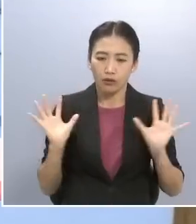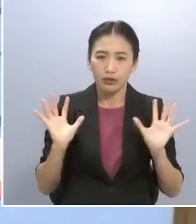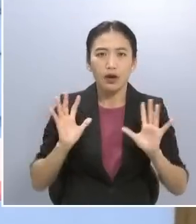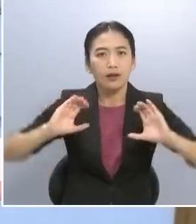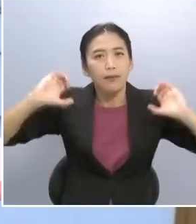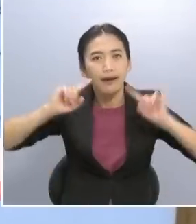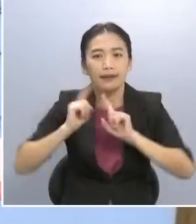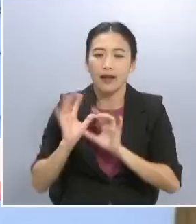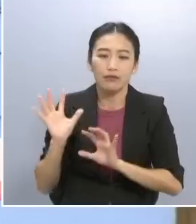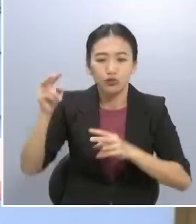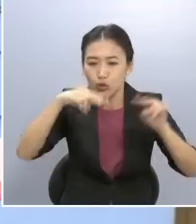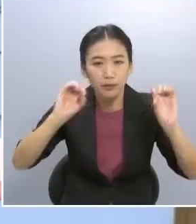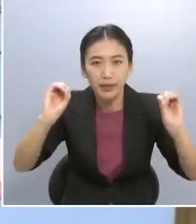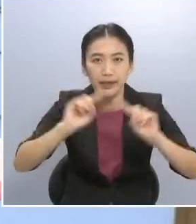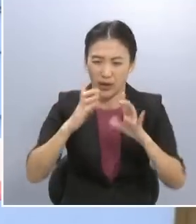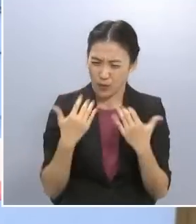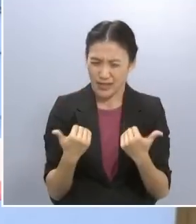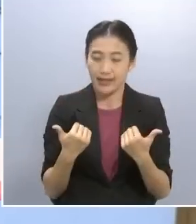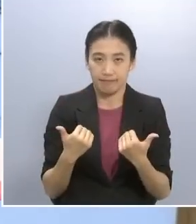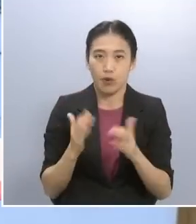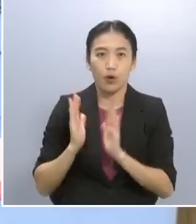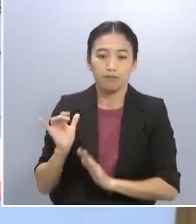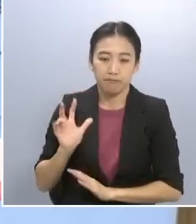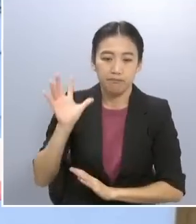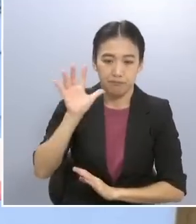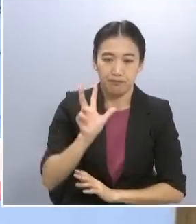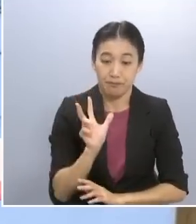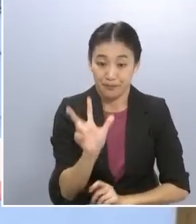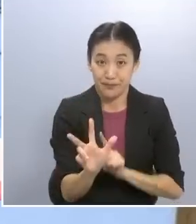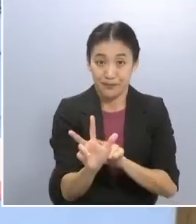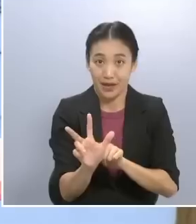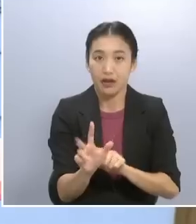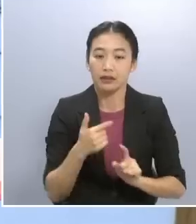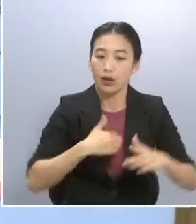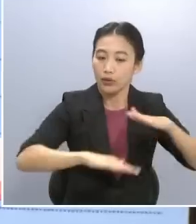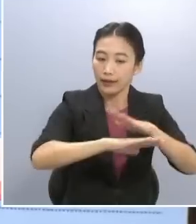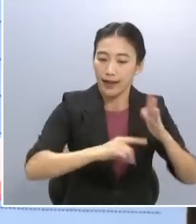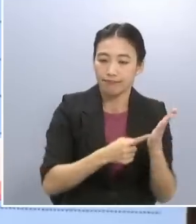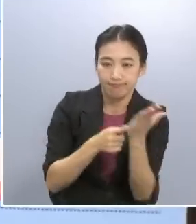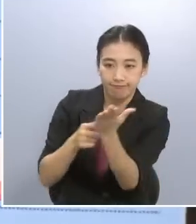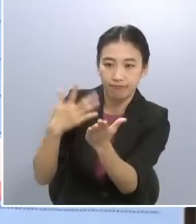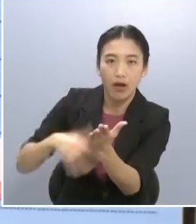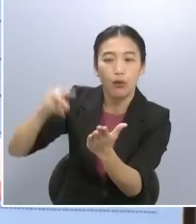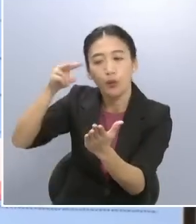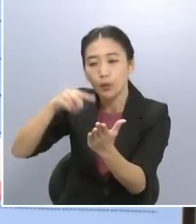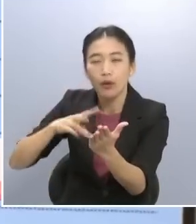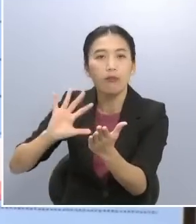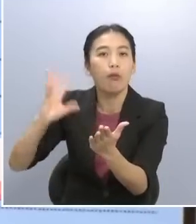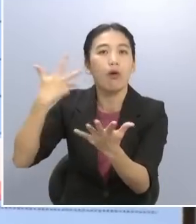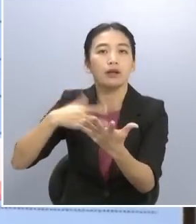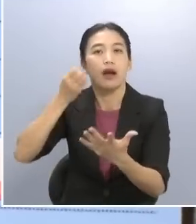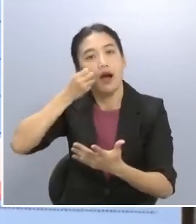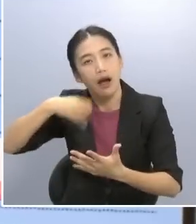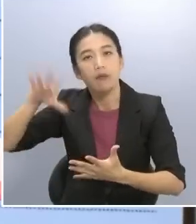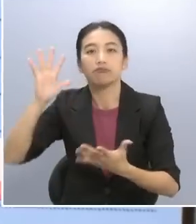ให้กับทางเจ้าหน้าที่ได้เห็นกันไปนะครับแล้วก็หลังจากนั้นเนี่ยก็ไม่ได้แจ้งข้อหาอะไรแล้วก็กลับกันไปเนี่ยนะครับส่วนภา